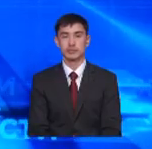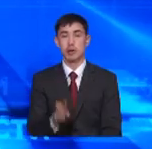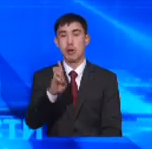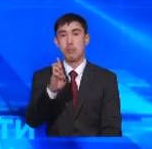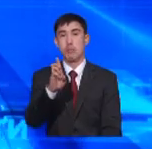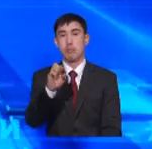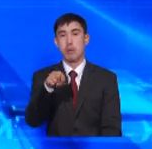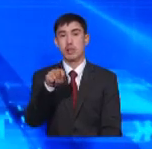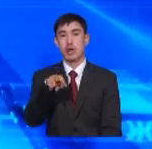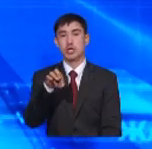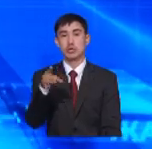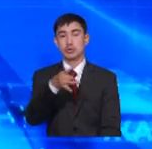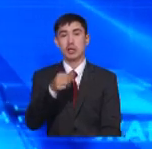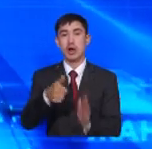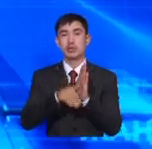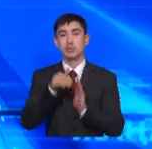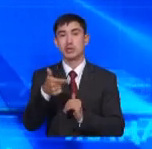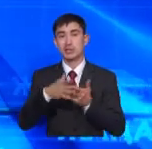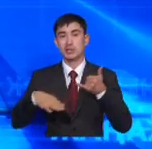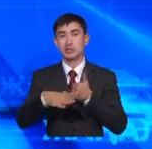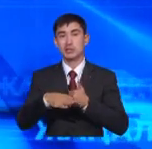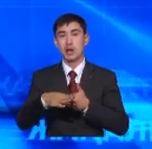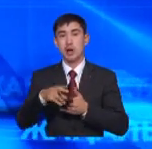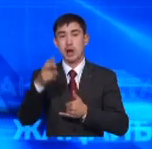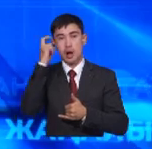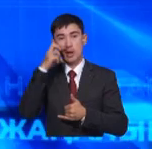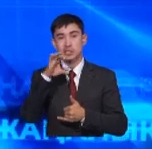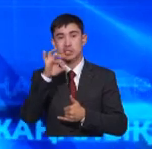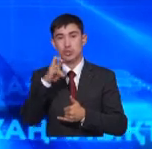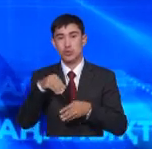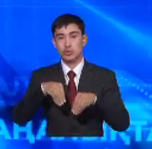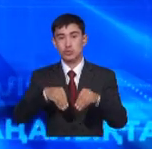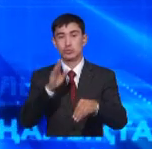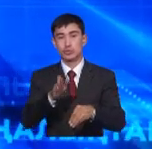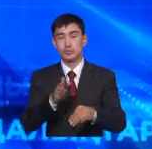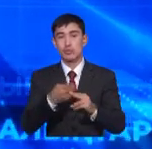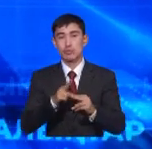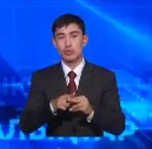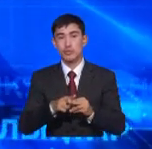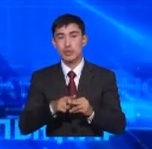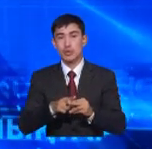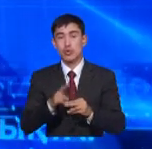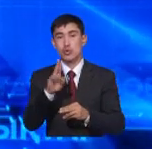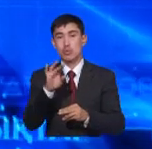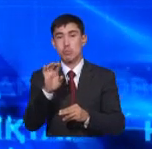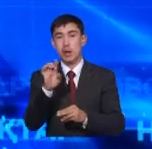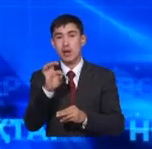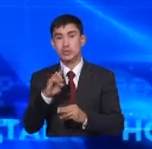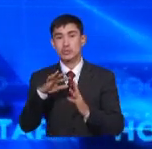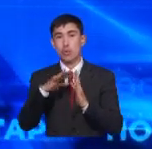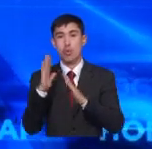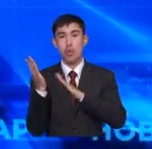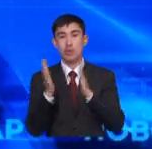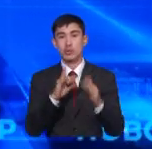Bu yıl Balkaş Ауданында 6000 гектардан аса аумаққа қара сексеуіл тұқымы себілмек. Бүгін өңірдегі Күрті және Бақанас орман шаруашылығы мамандары